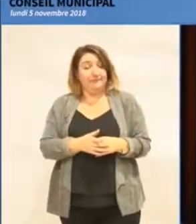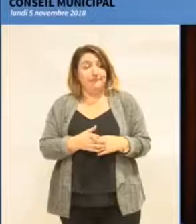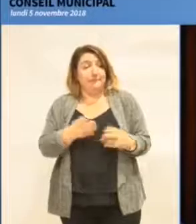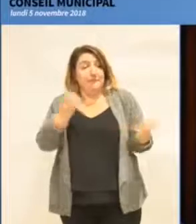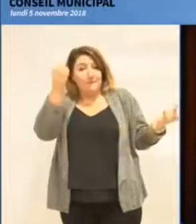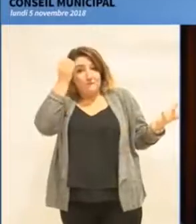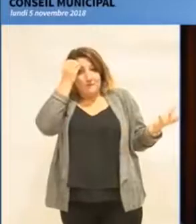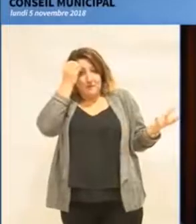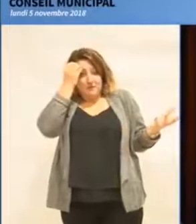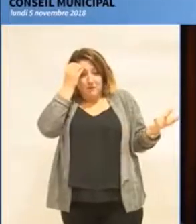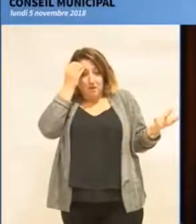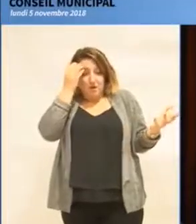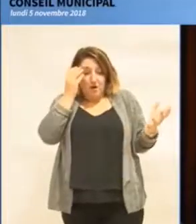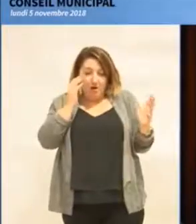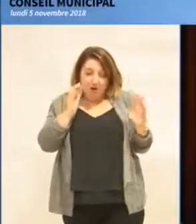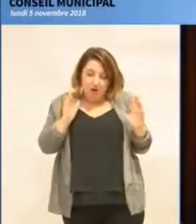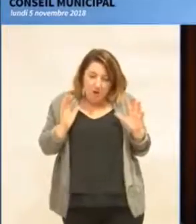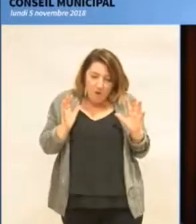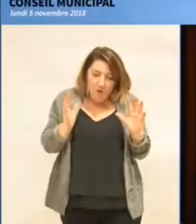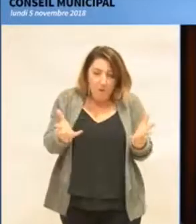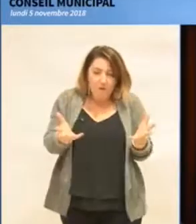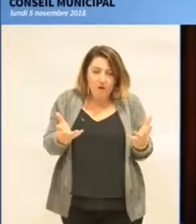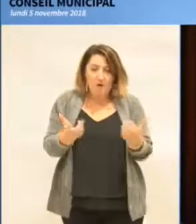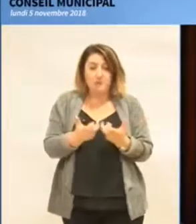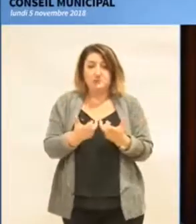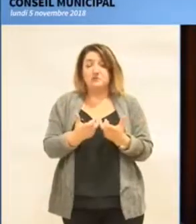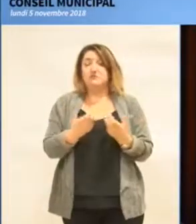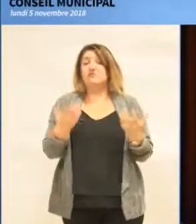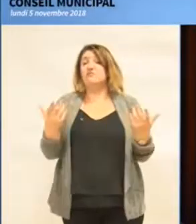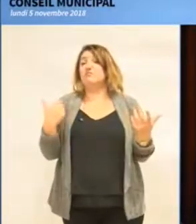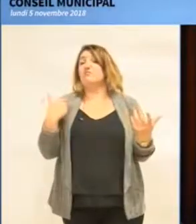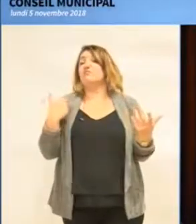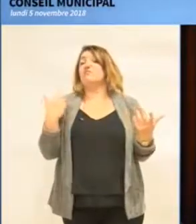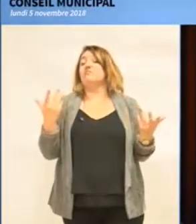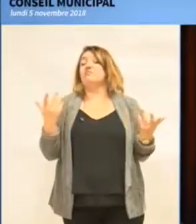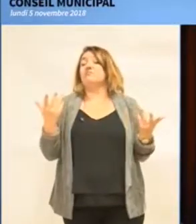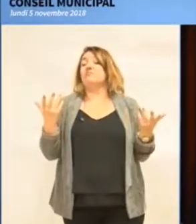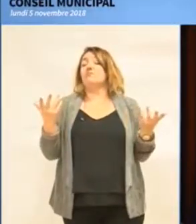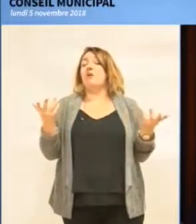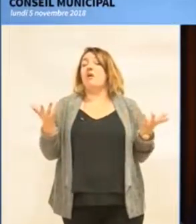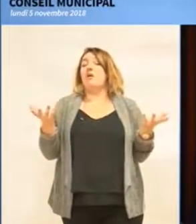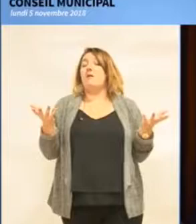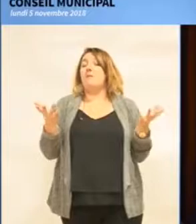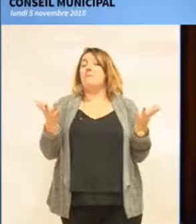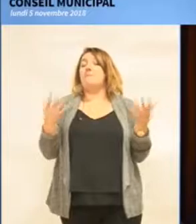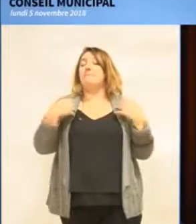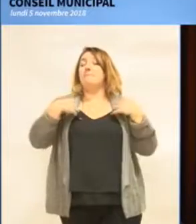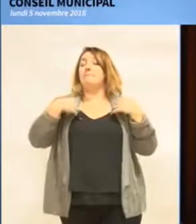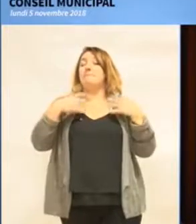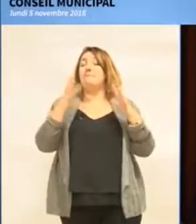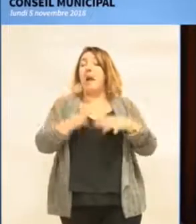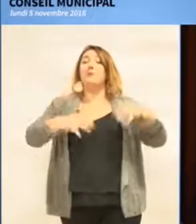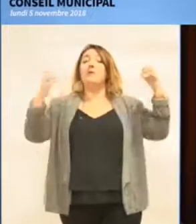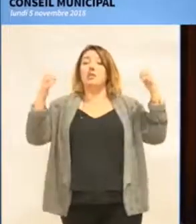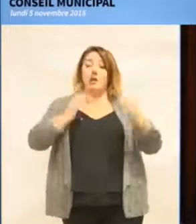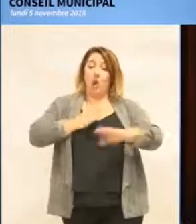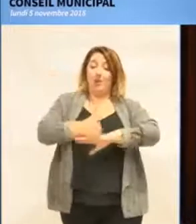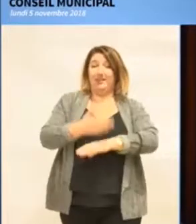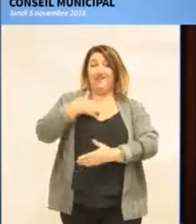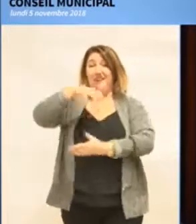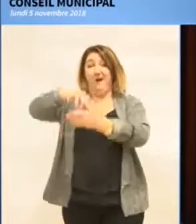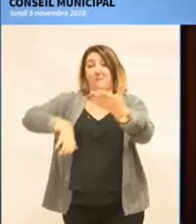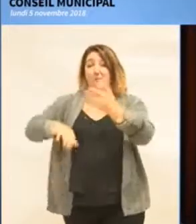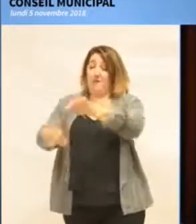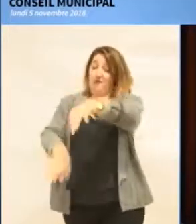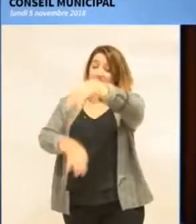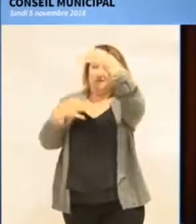quand il y a des rapports comme celui de la rentrée parlementaire qui mettent devant le fait accompli, si on suit